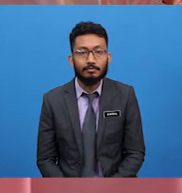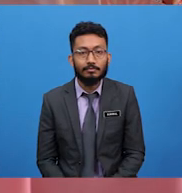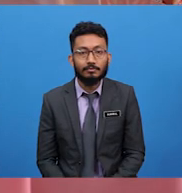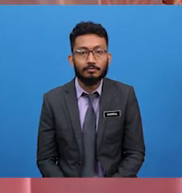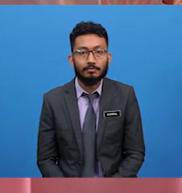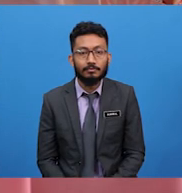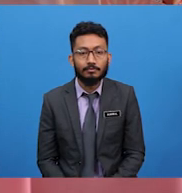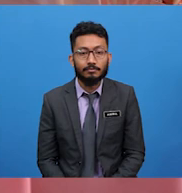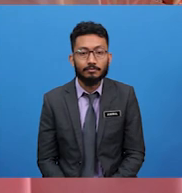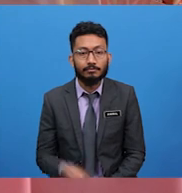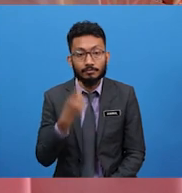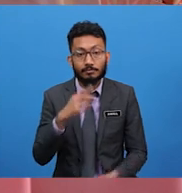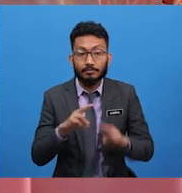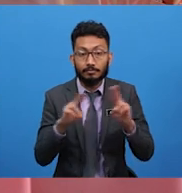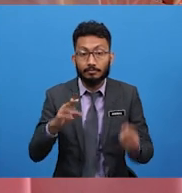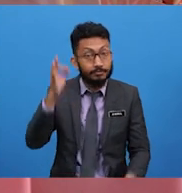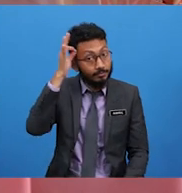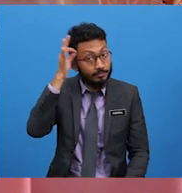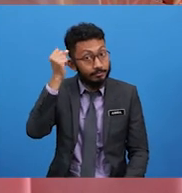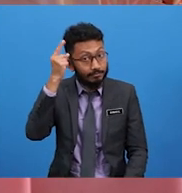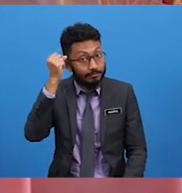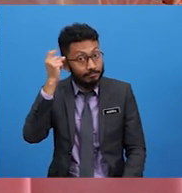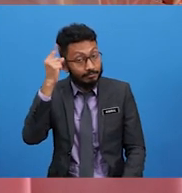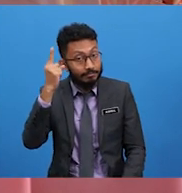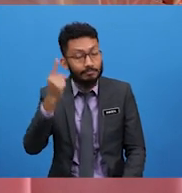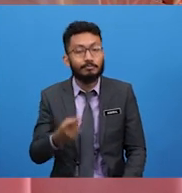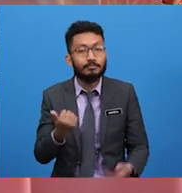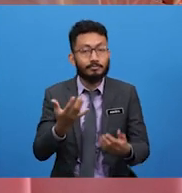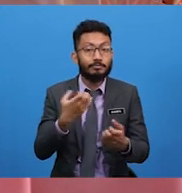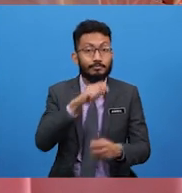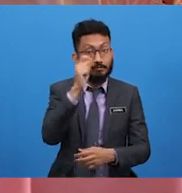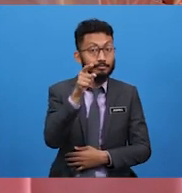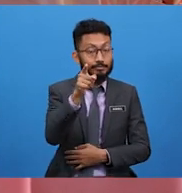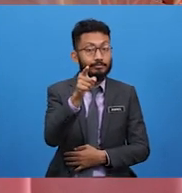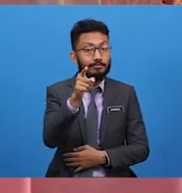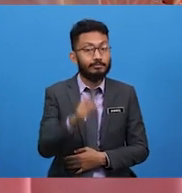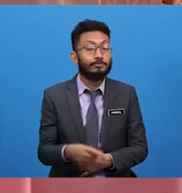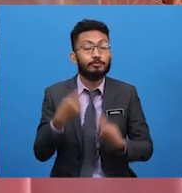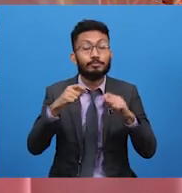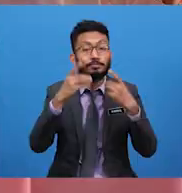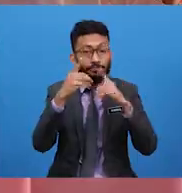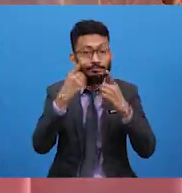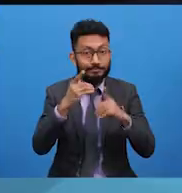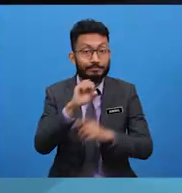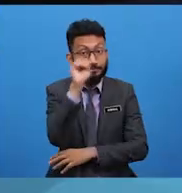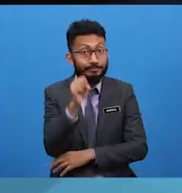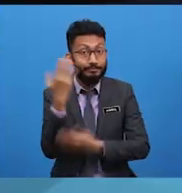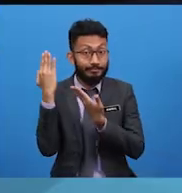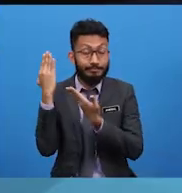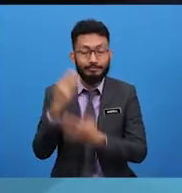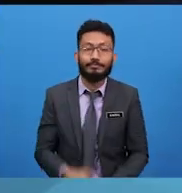Murid-murid, bagi menguji kefahaman kamu mengenai tajuk kita pada hari ini, mari kita cuba jawab beberapa soalan.